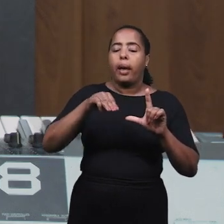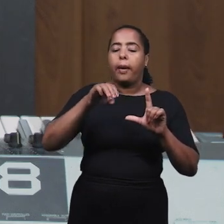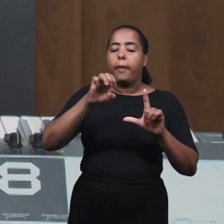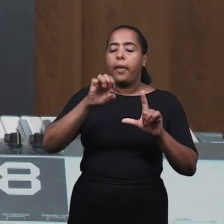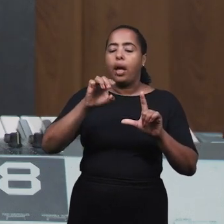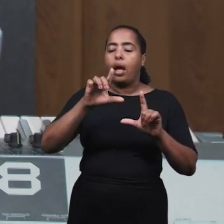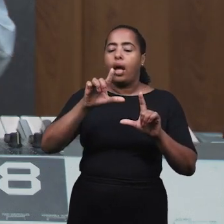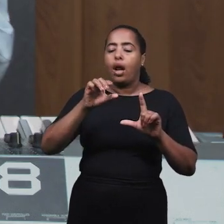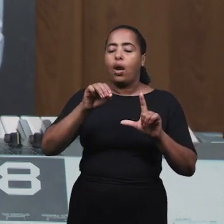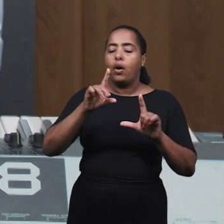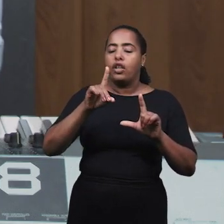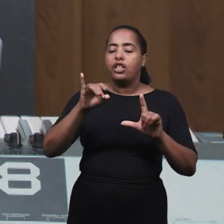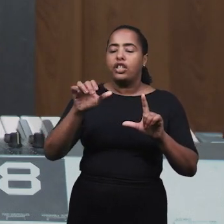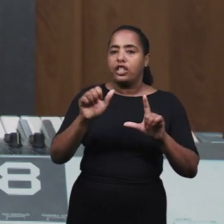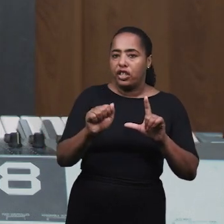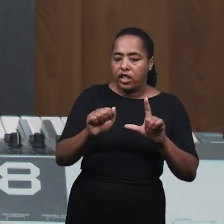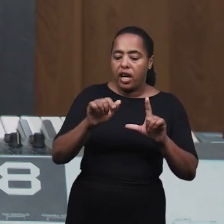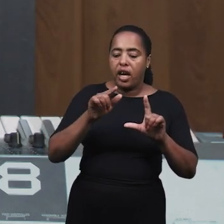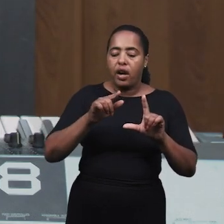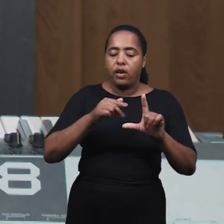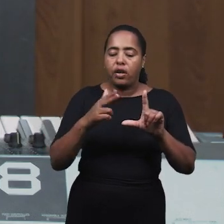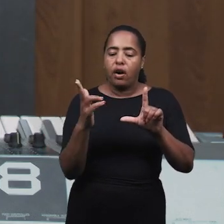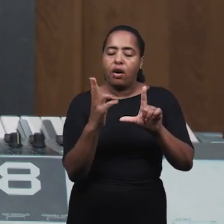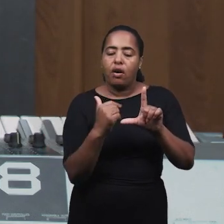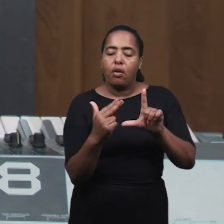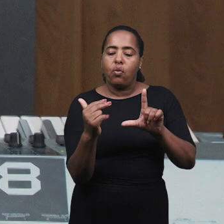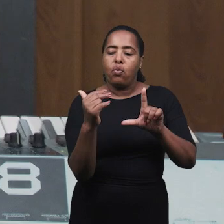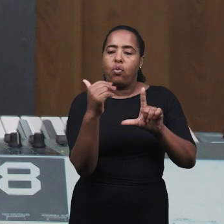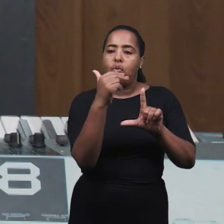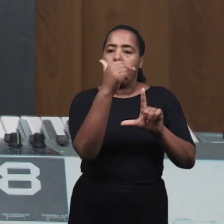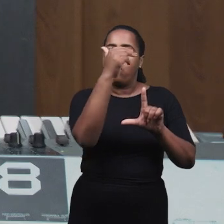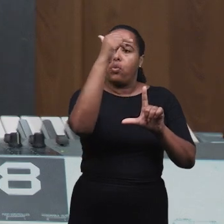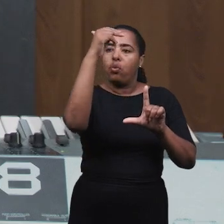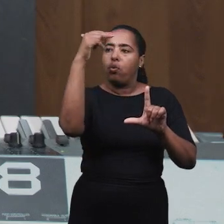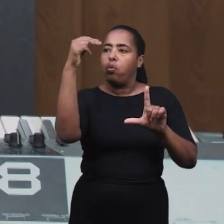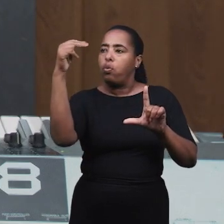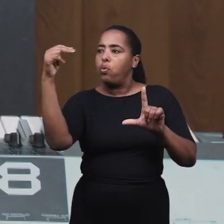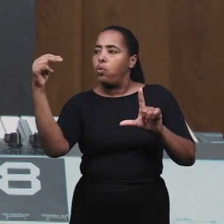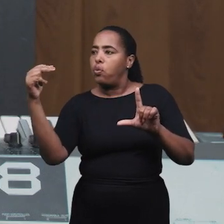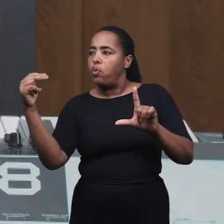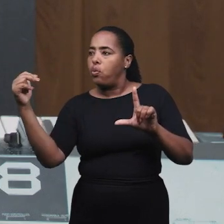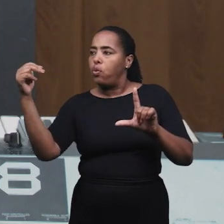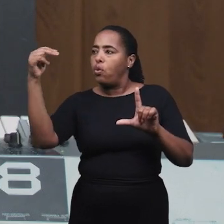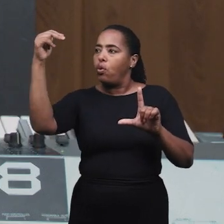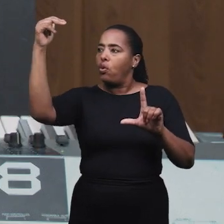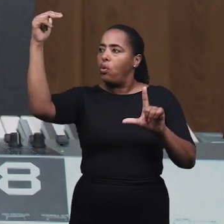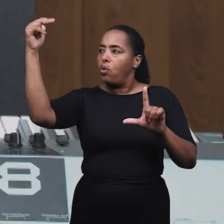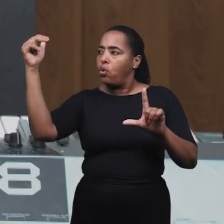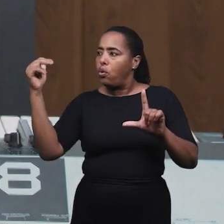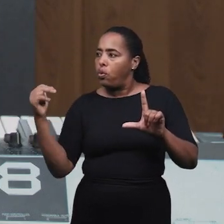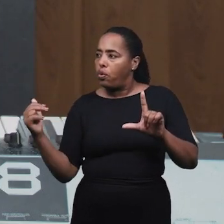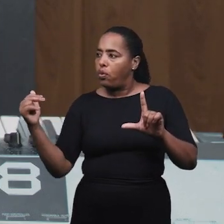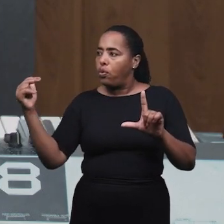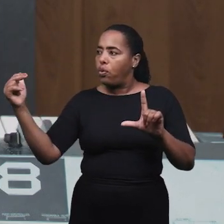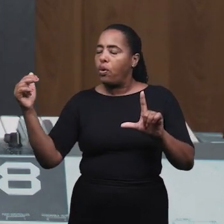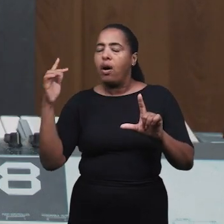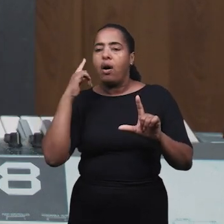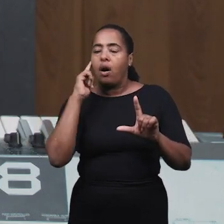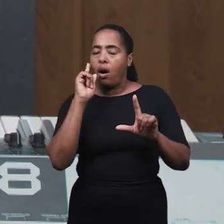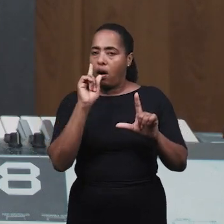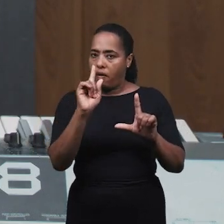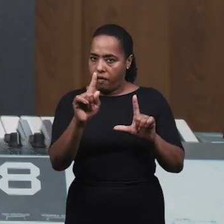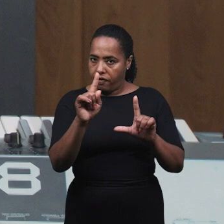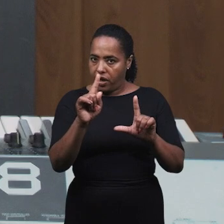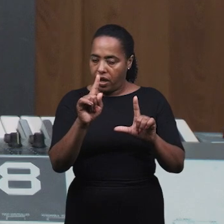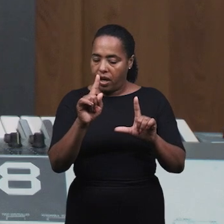après l'autre qui fait un dessin de cette louange. Et vous arrivez à identifier cette louange à travers la mélodie,